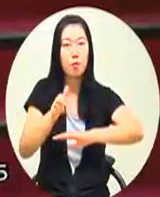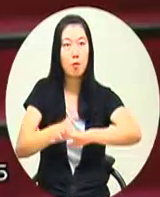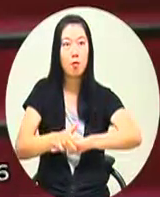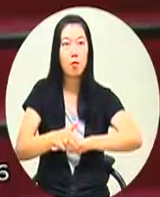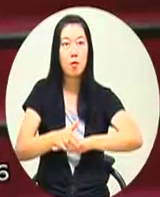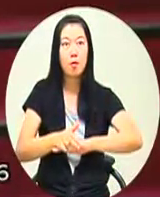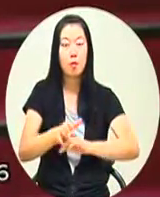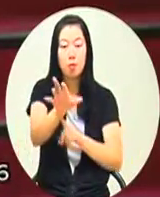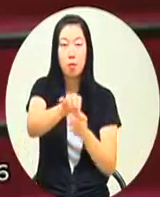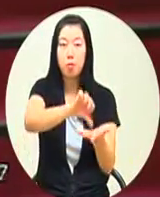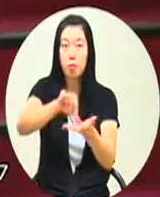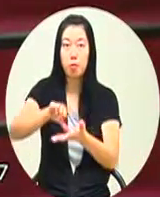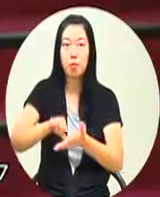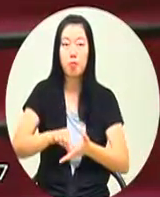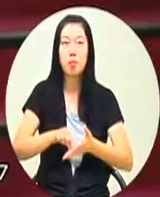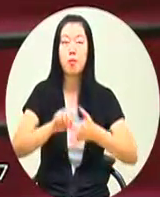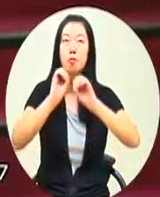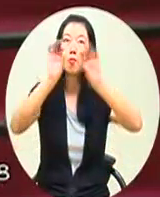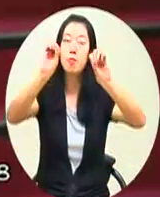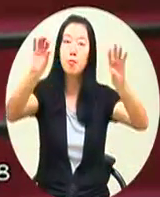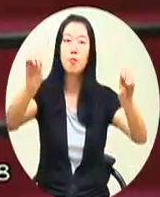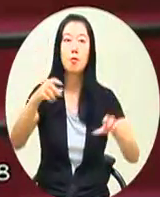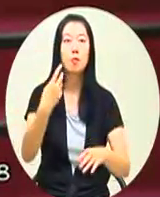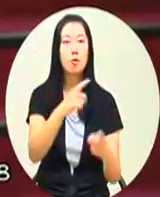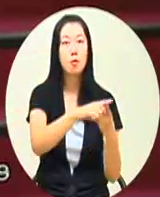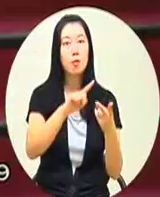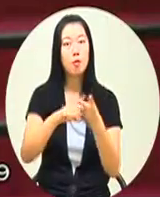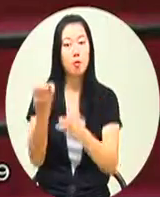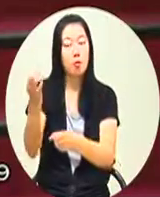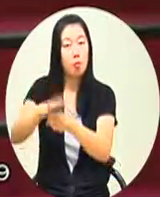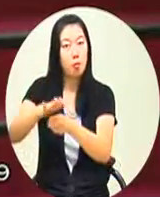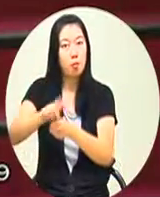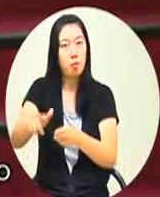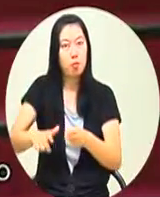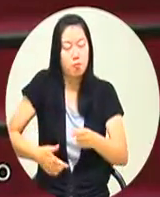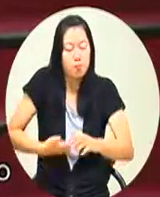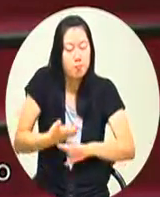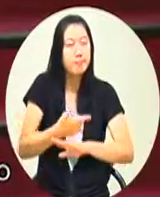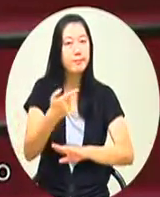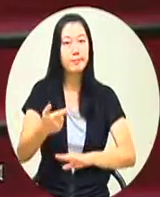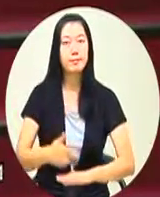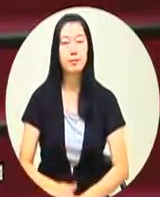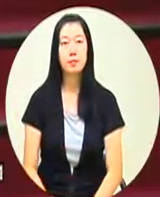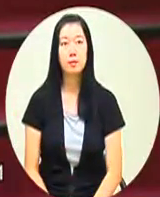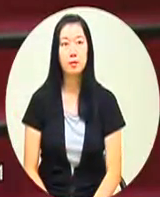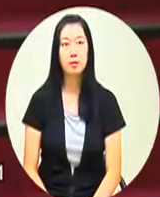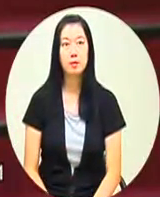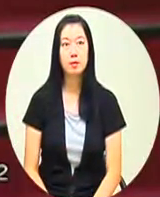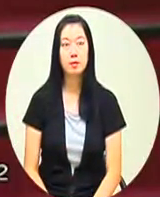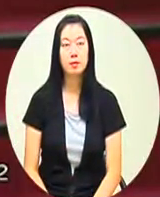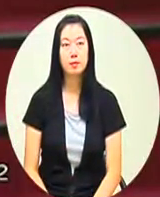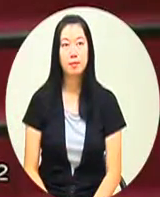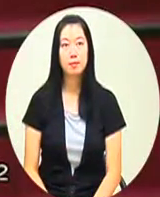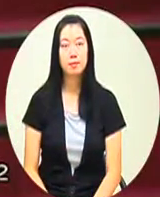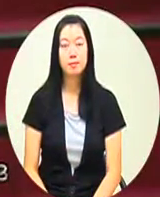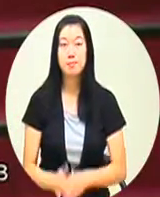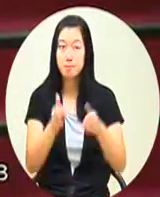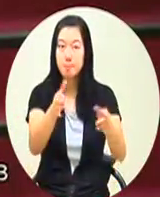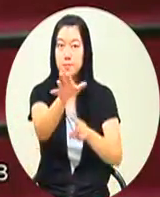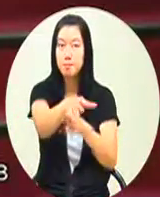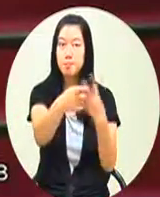销，包括补助，都非常的用心，也向农业局所有的